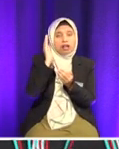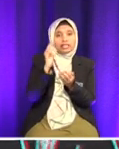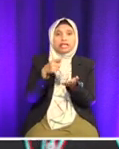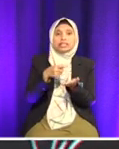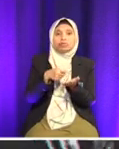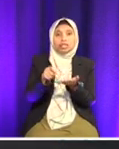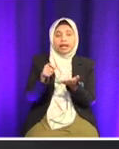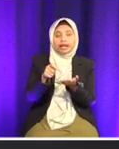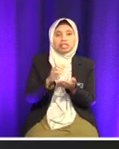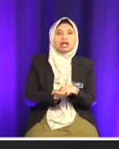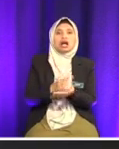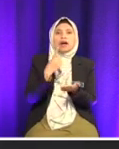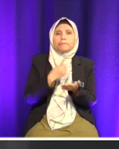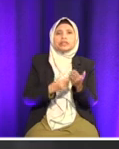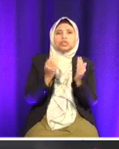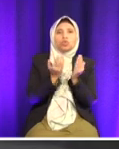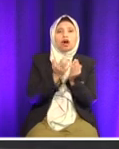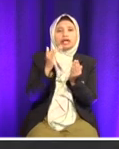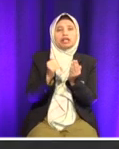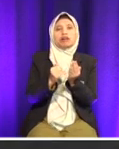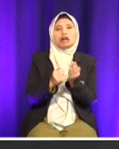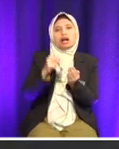mudah ada minyaklah jangan ada wafat